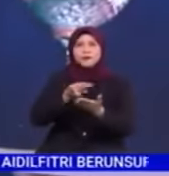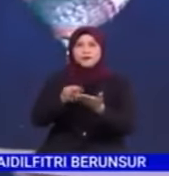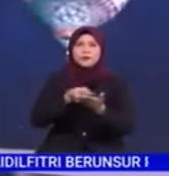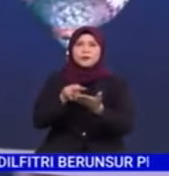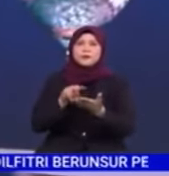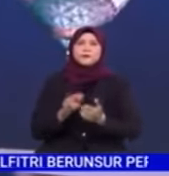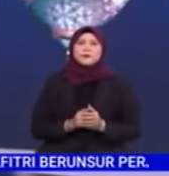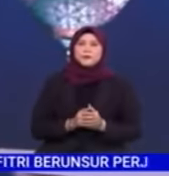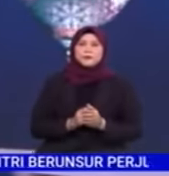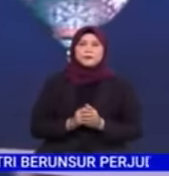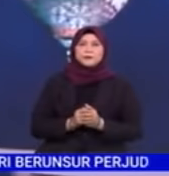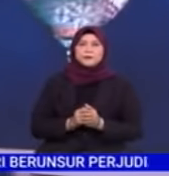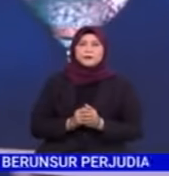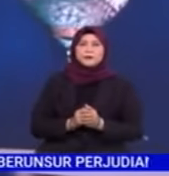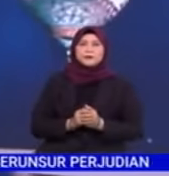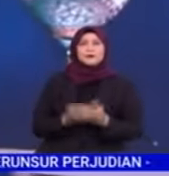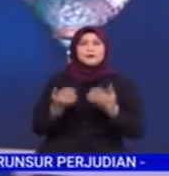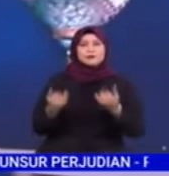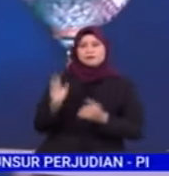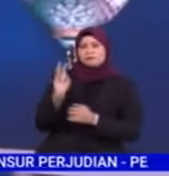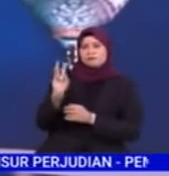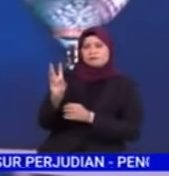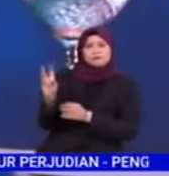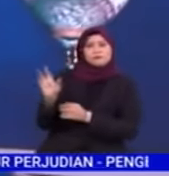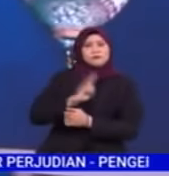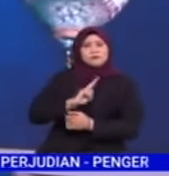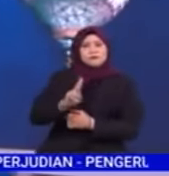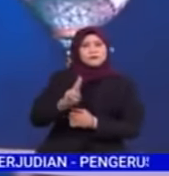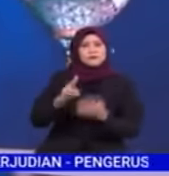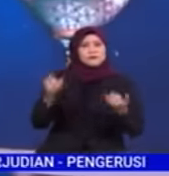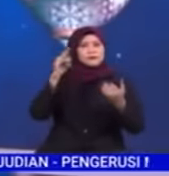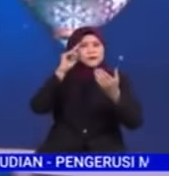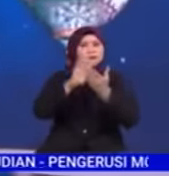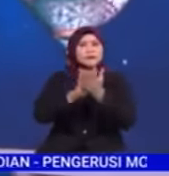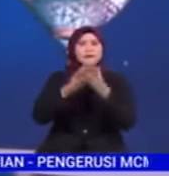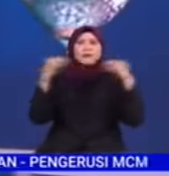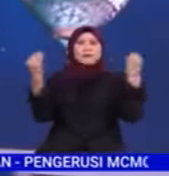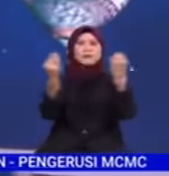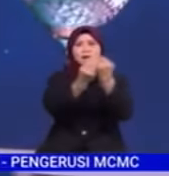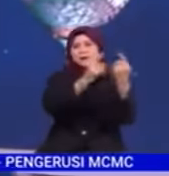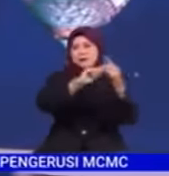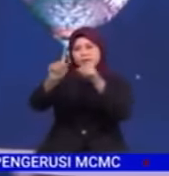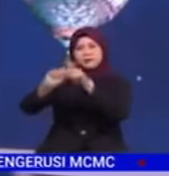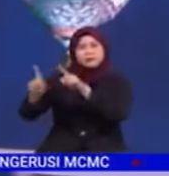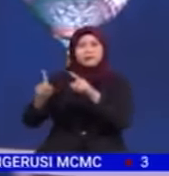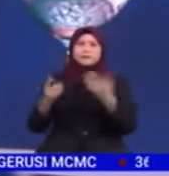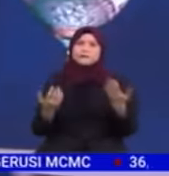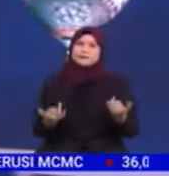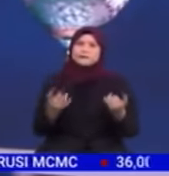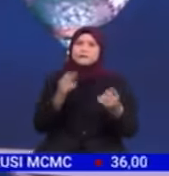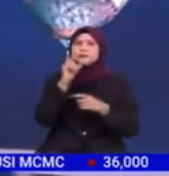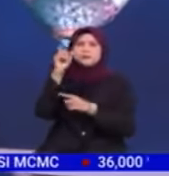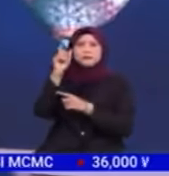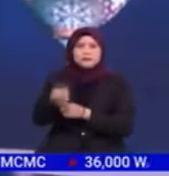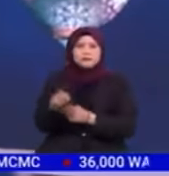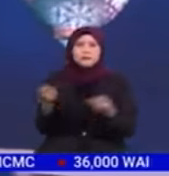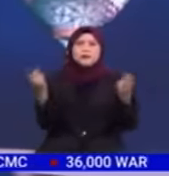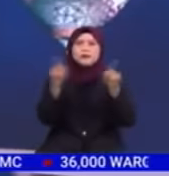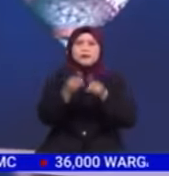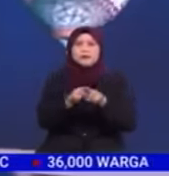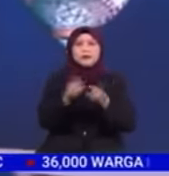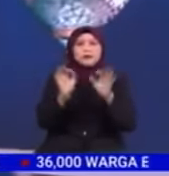Hai isu remehkan agama dan kepercayaan masyarakat majemuk di Malaysia tidak sepatutnya berlaku jika